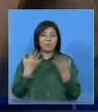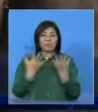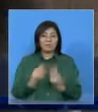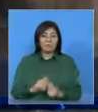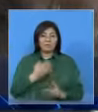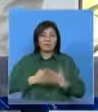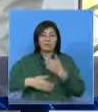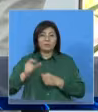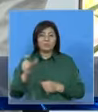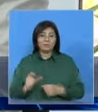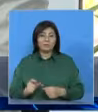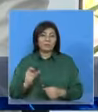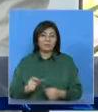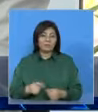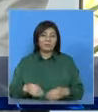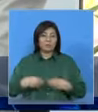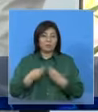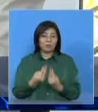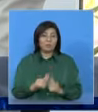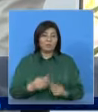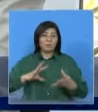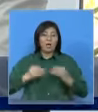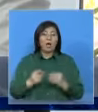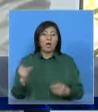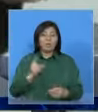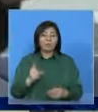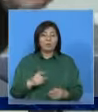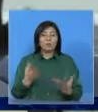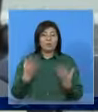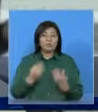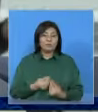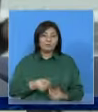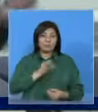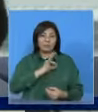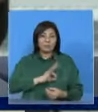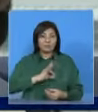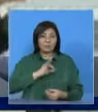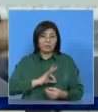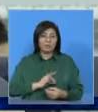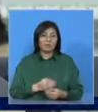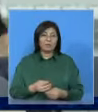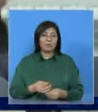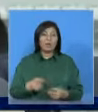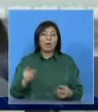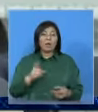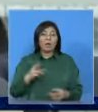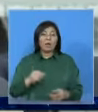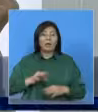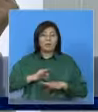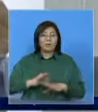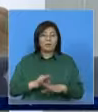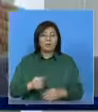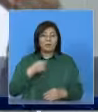с ограниченными возможностями дают друг другу отчет о том, насколько продуктивно они провели этот год. Цель – показать на